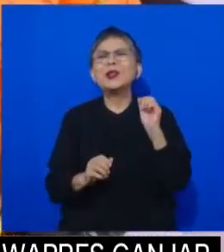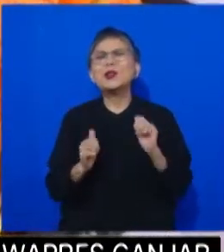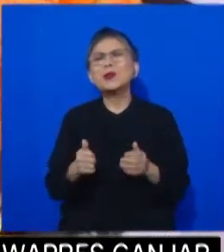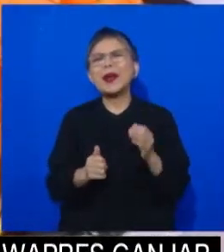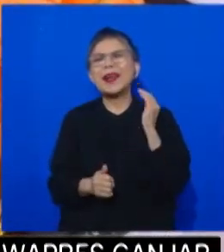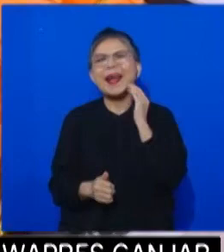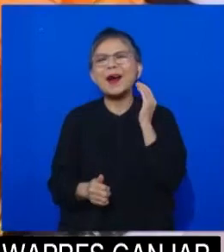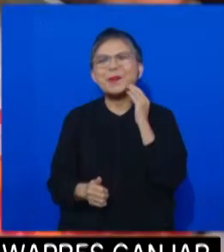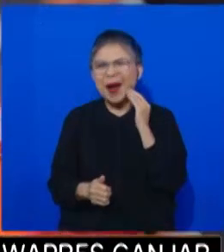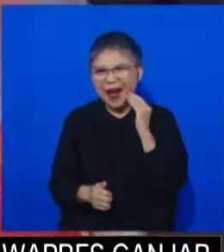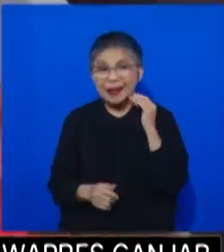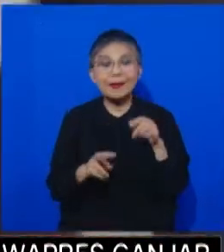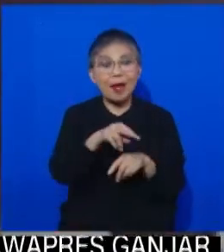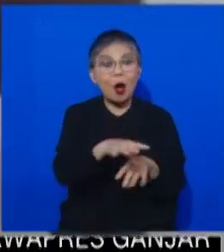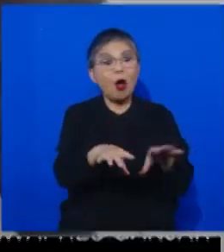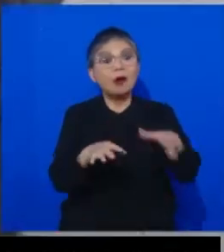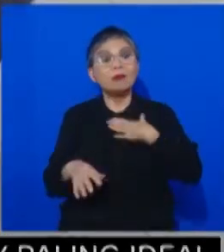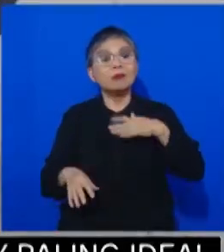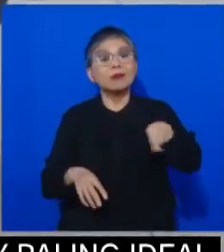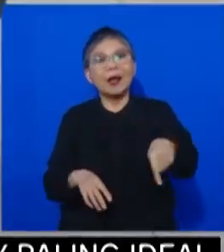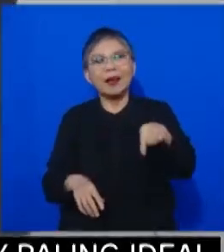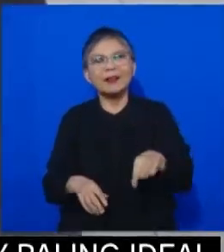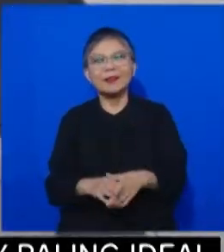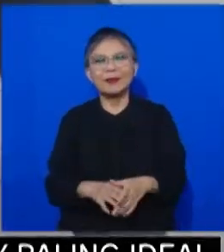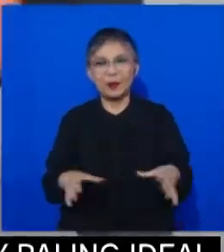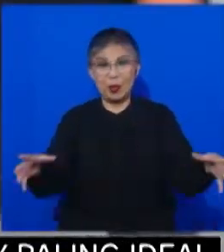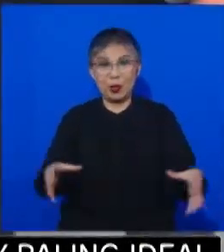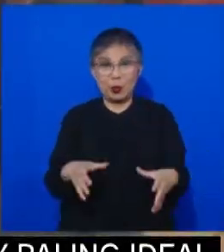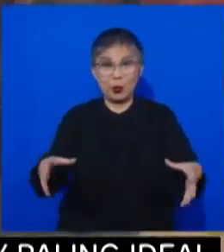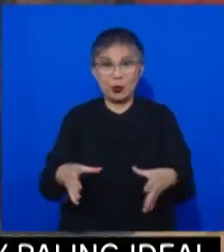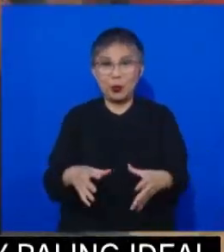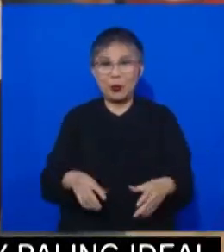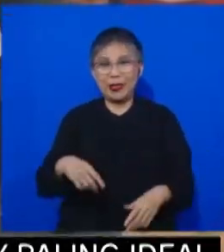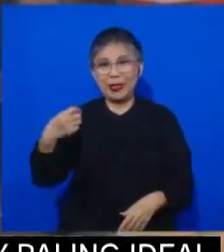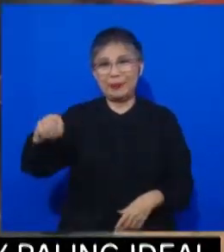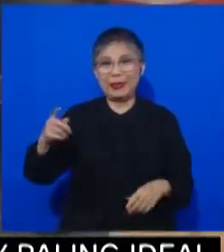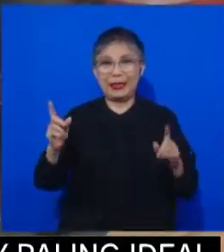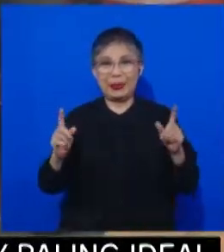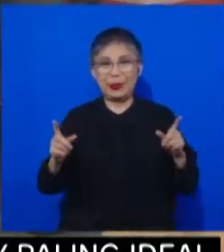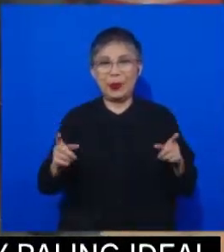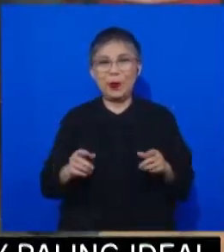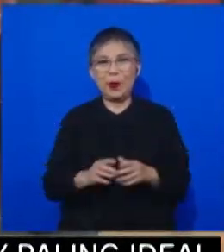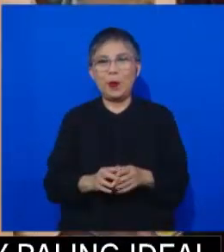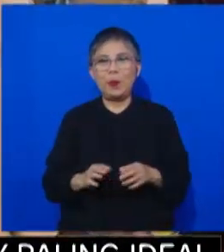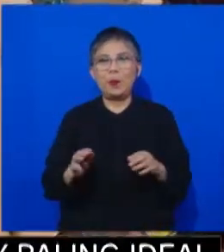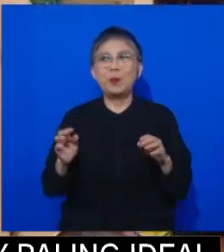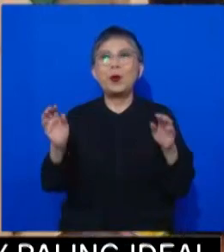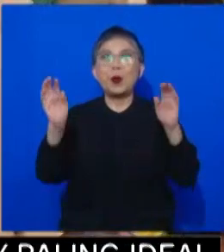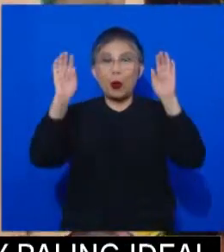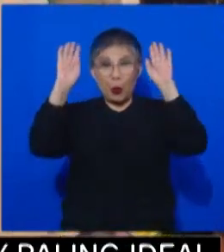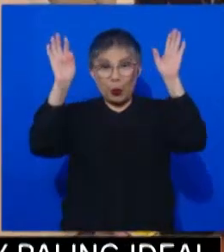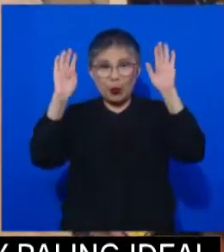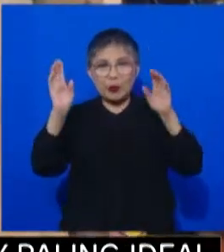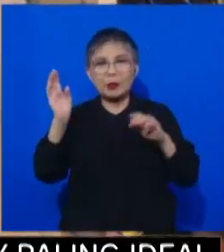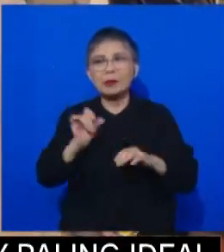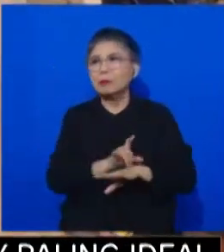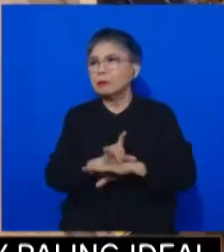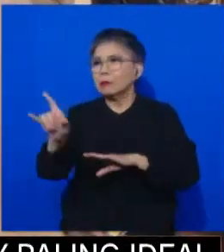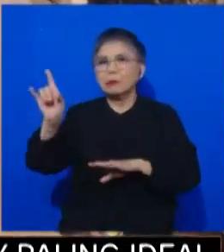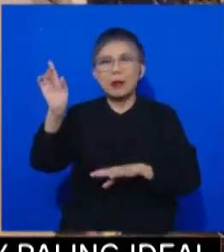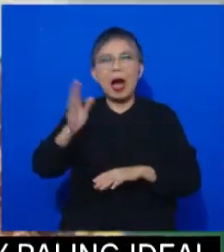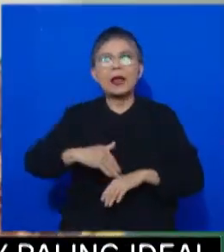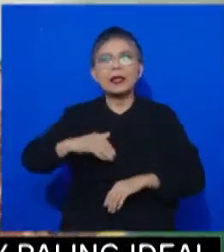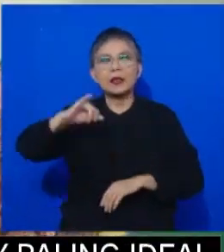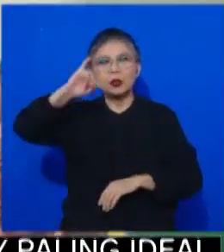serta tidak tertukar. Koper-koper ini dikumpulkan ke kantor Kementerian Agama Ponorogo pada Kamis untuk keberangkatan Jumat.